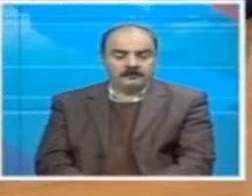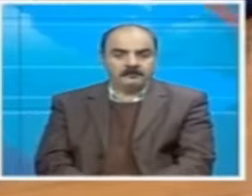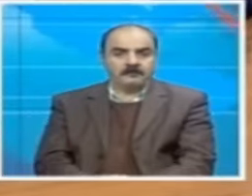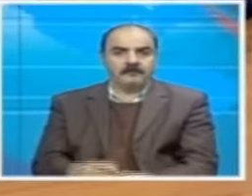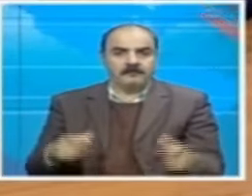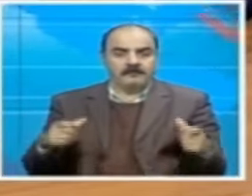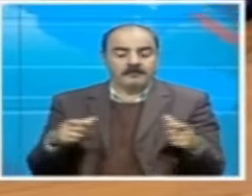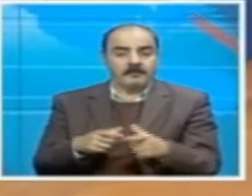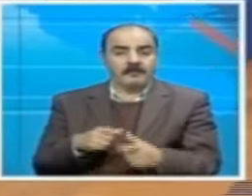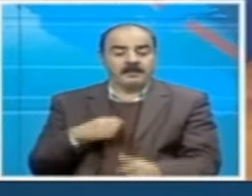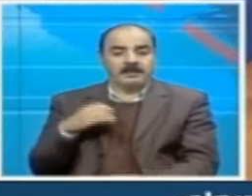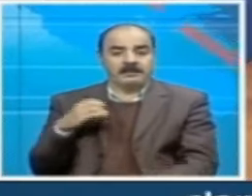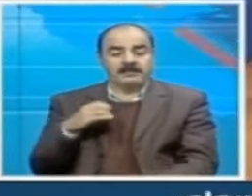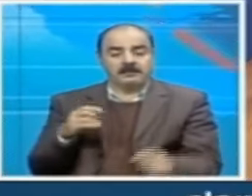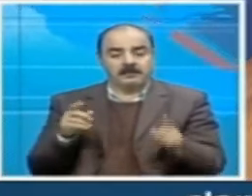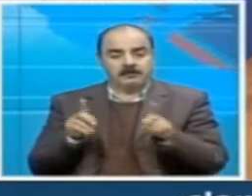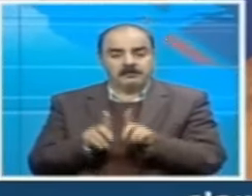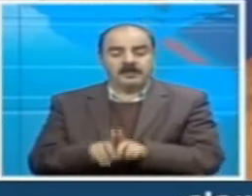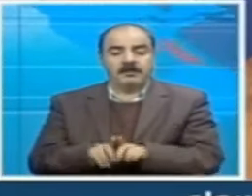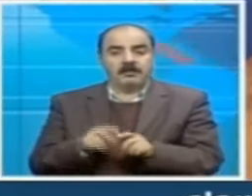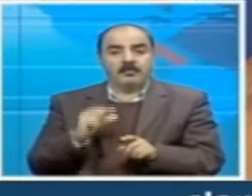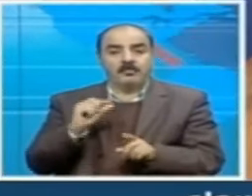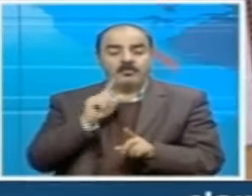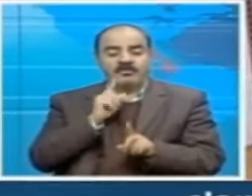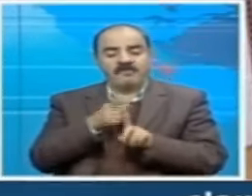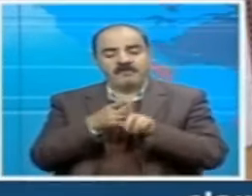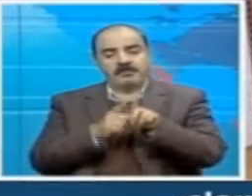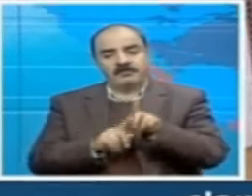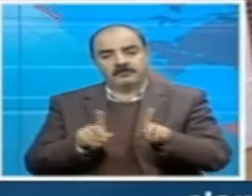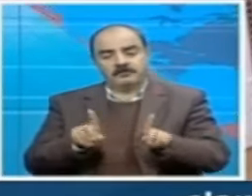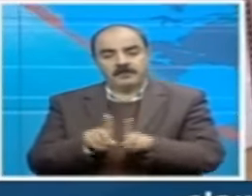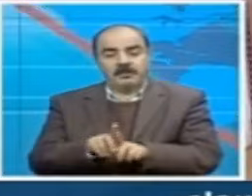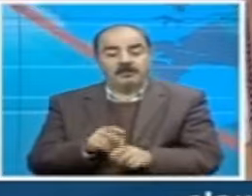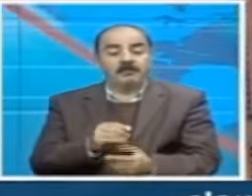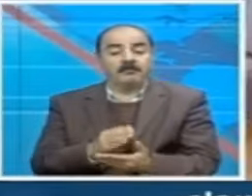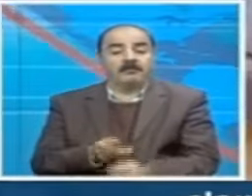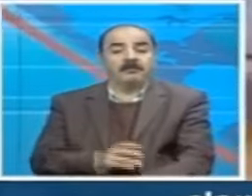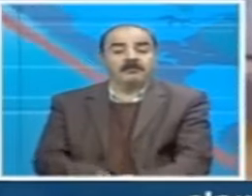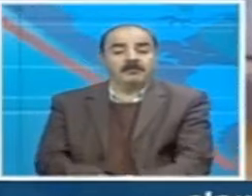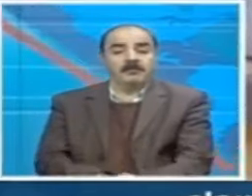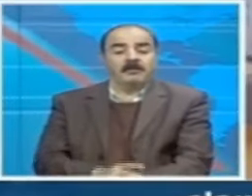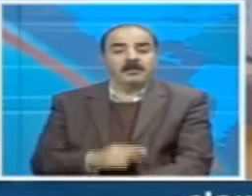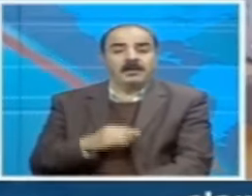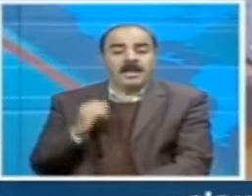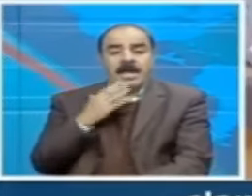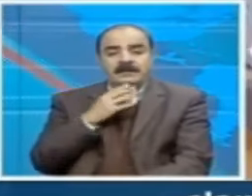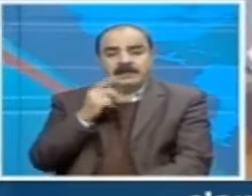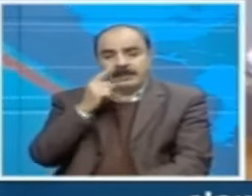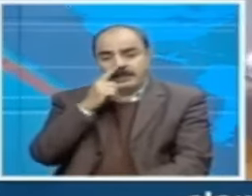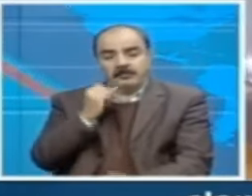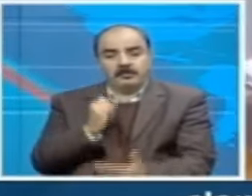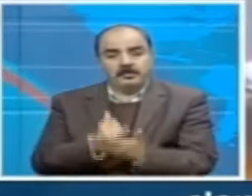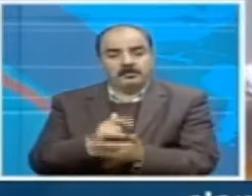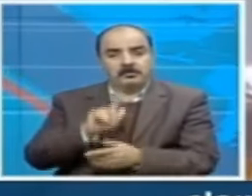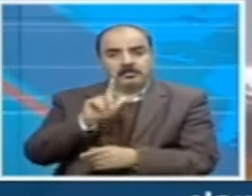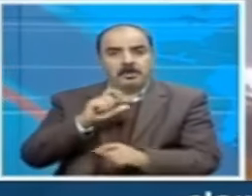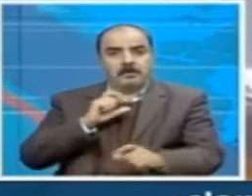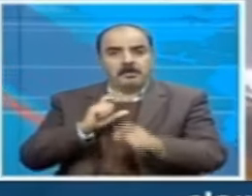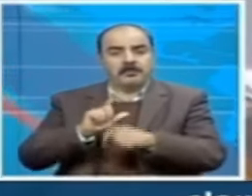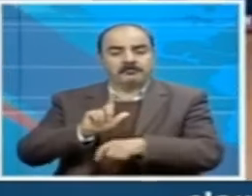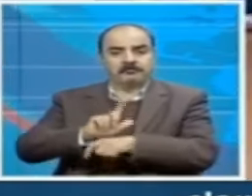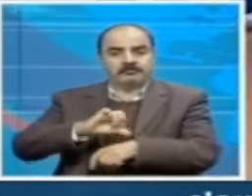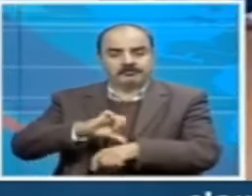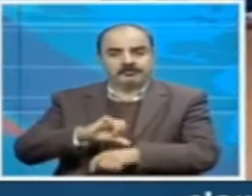اجتمع السيد الرئيس عبد الفتاح السيسي مع الدكتور مصطفى مدبولي رئيس مجلس الوزراء والسيد حسن عبد الله محافظ البنك